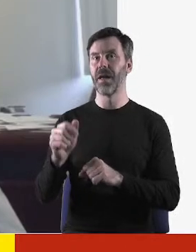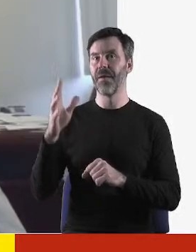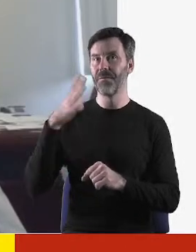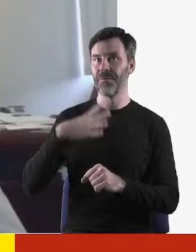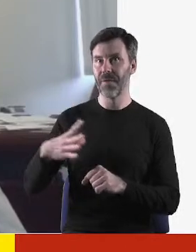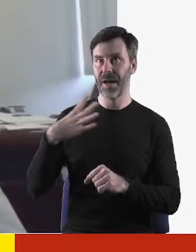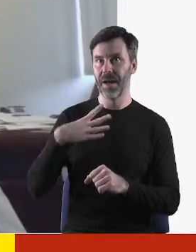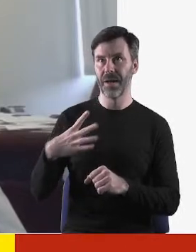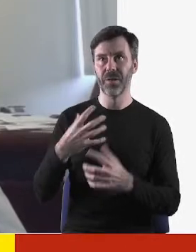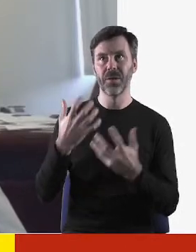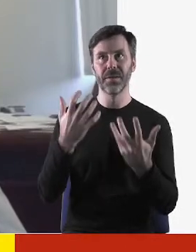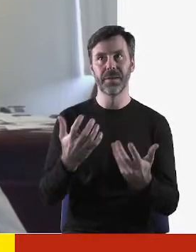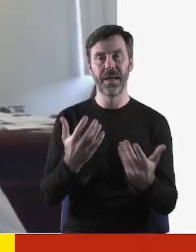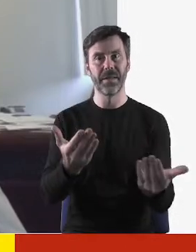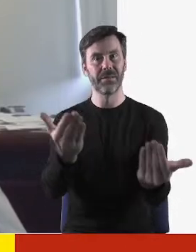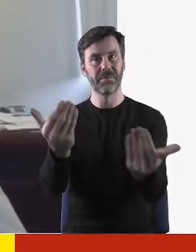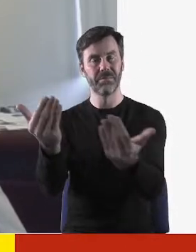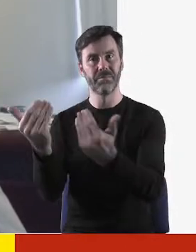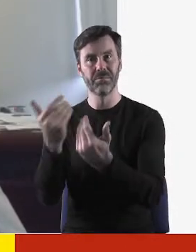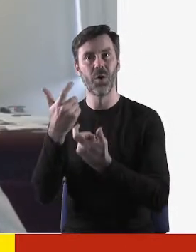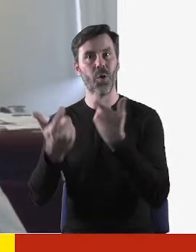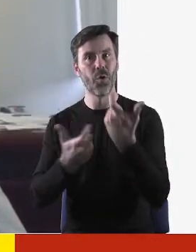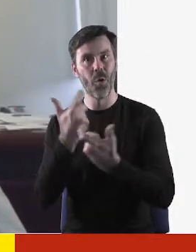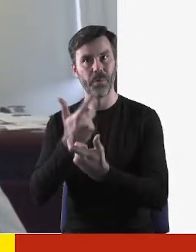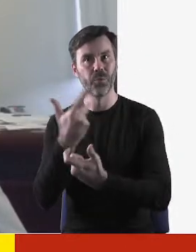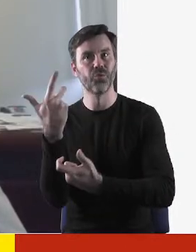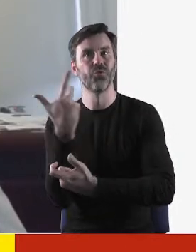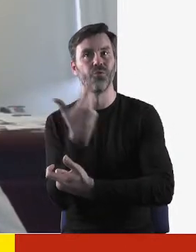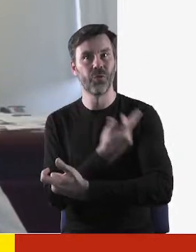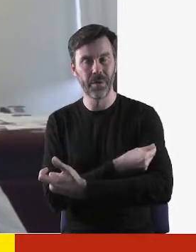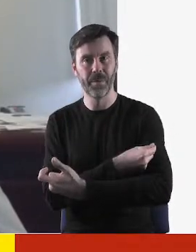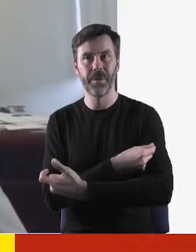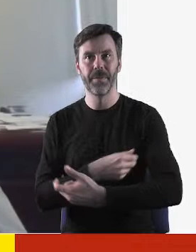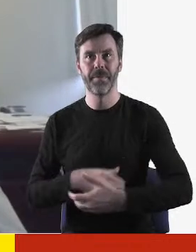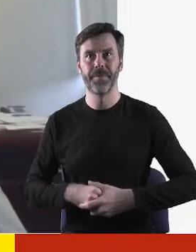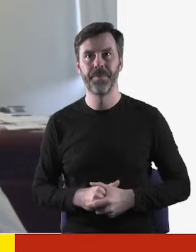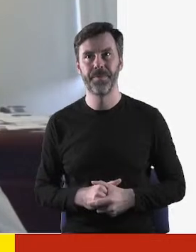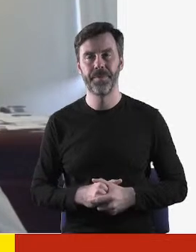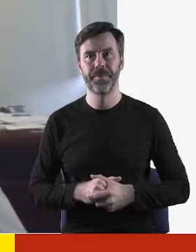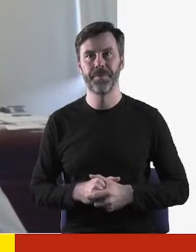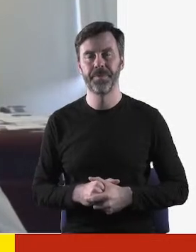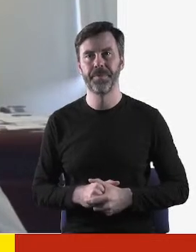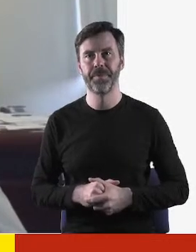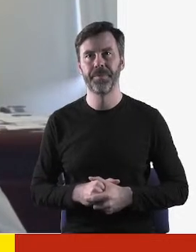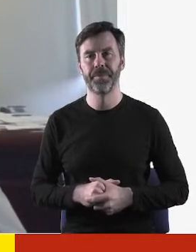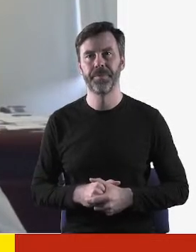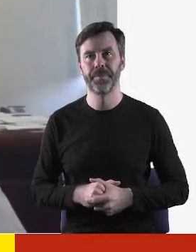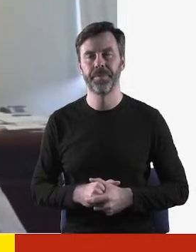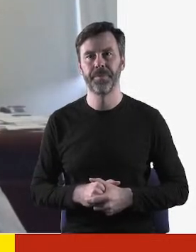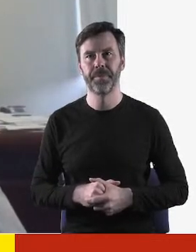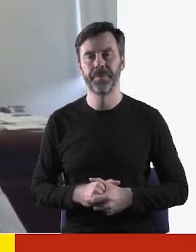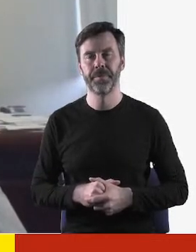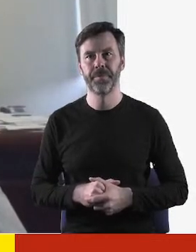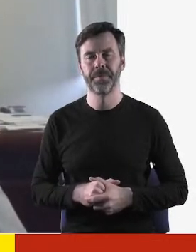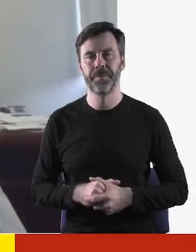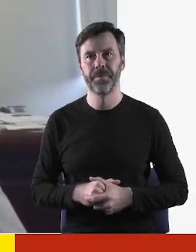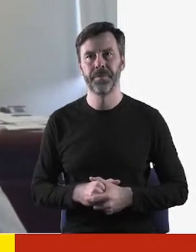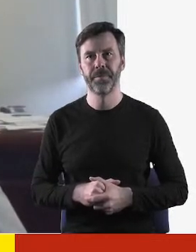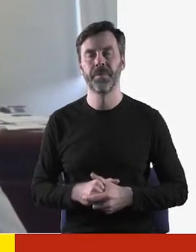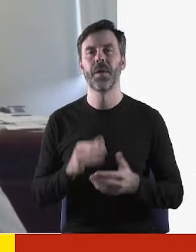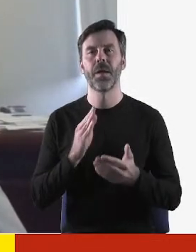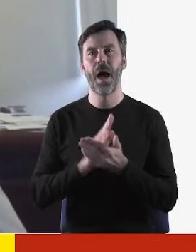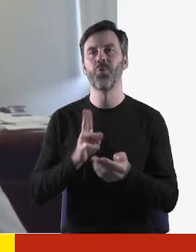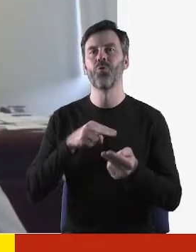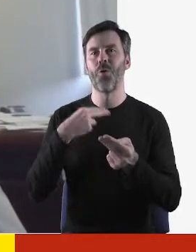tego, żeby takowe działania podjął. I to jest, myślę, moja odpowiedź, jeśli chodzi o promocję.